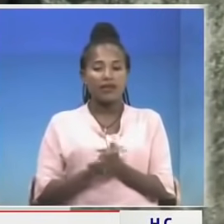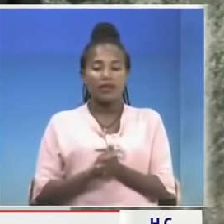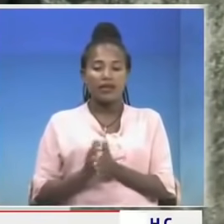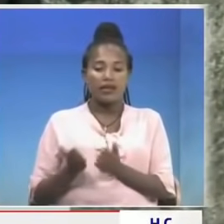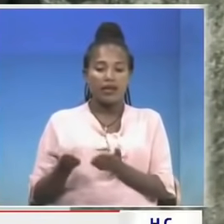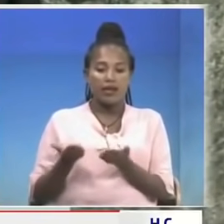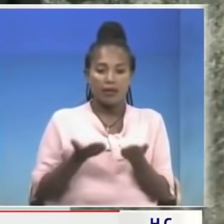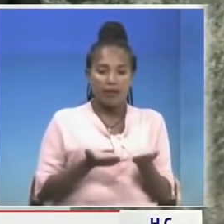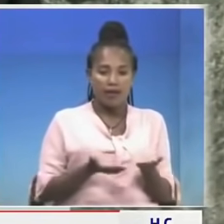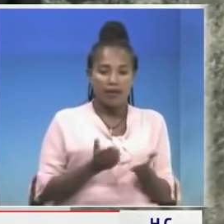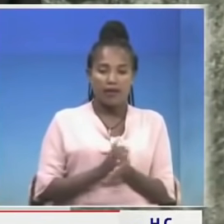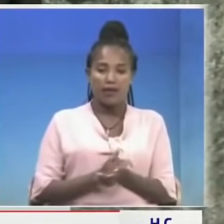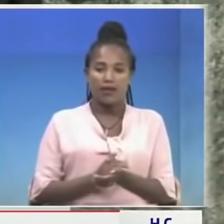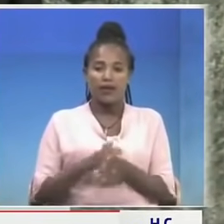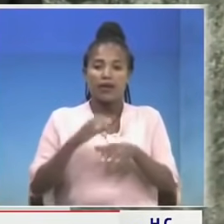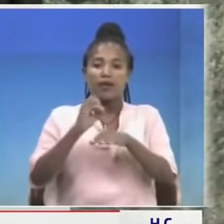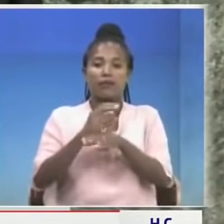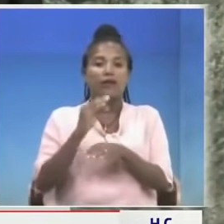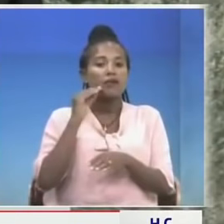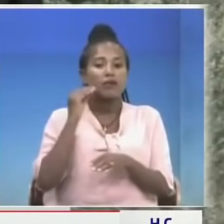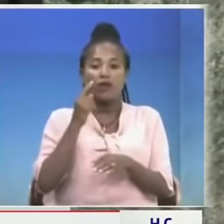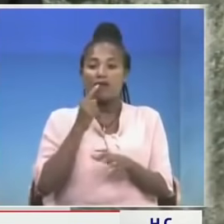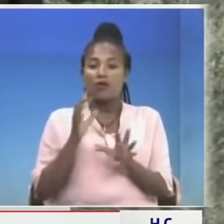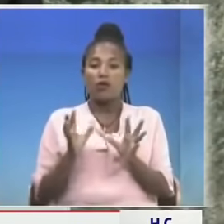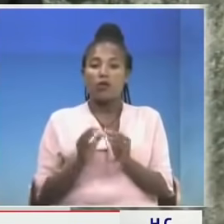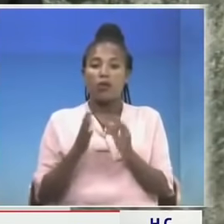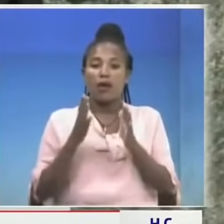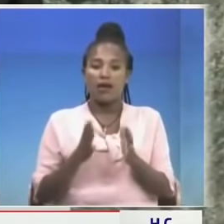ቀርቤ የምክር ቤቱ አፈጉባኤ